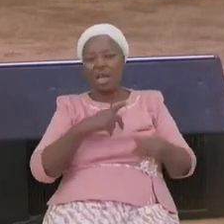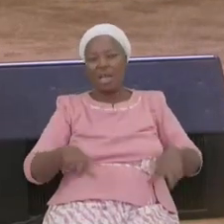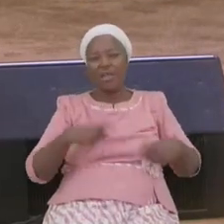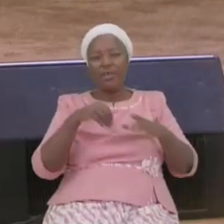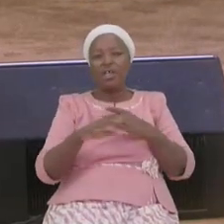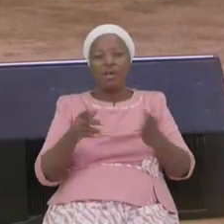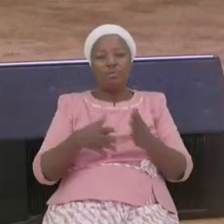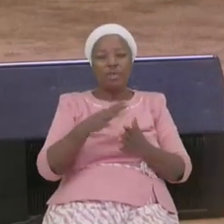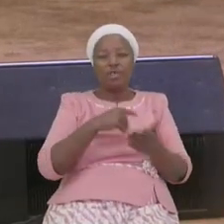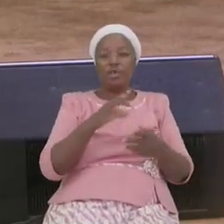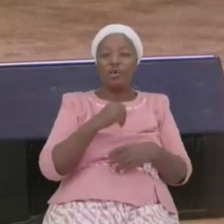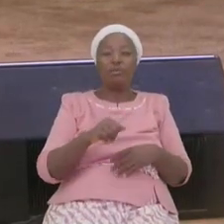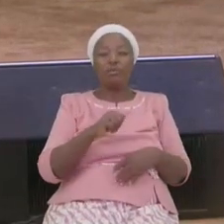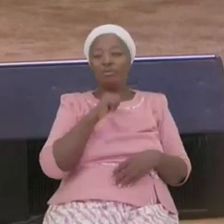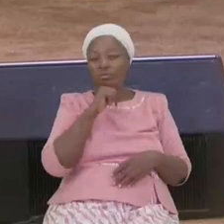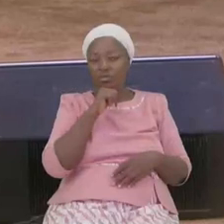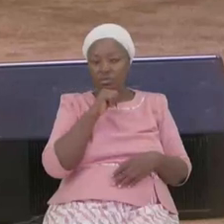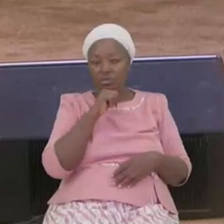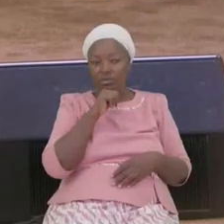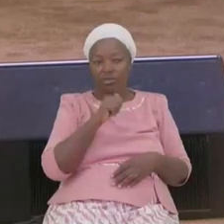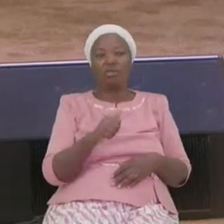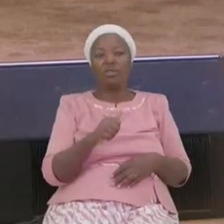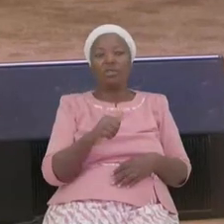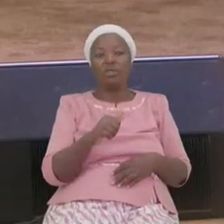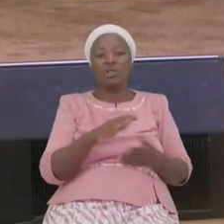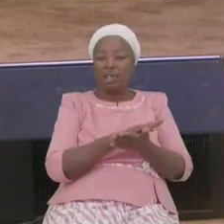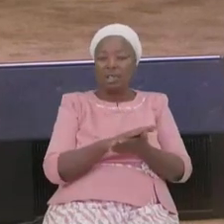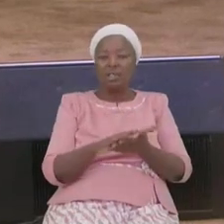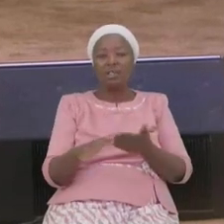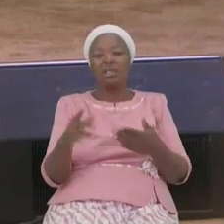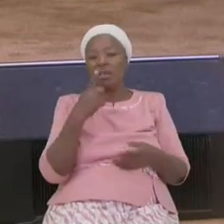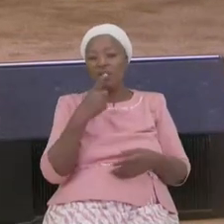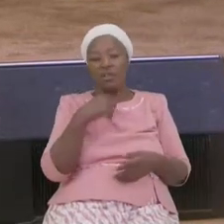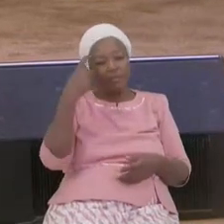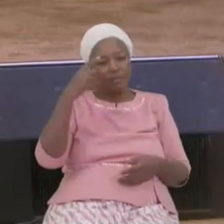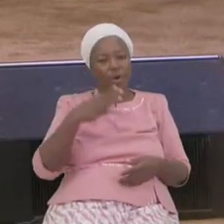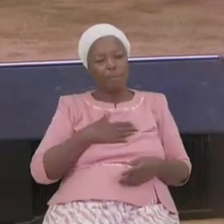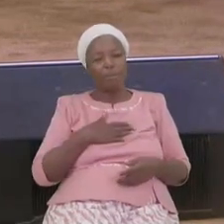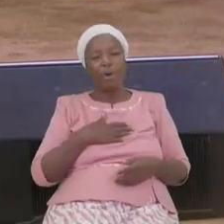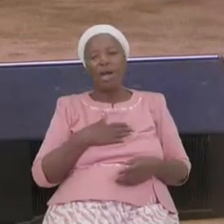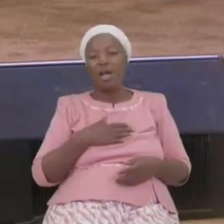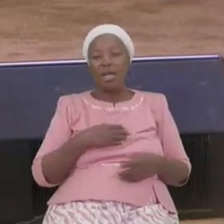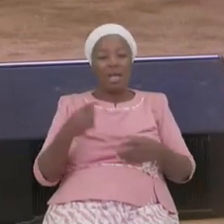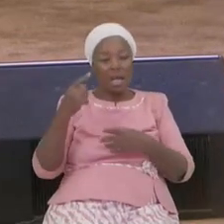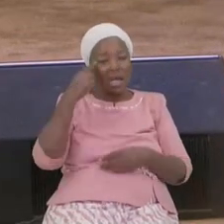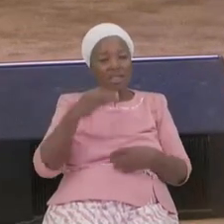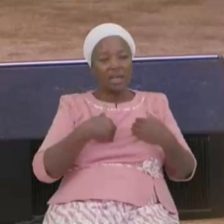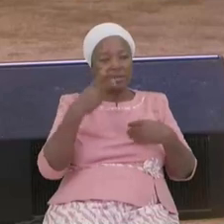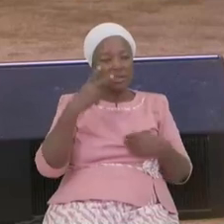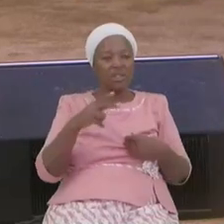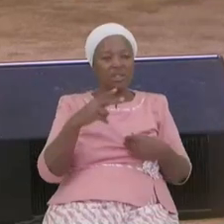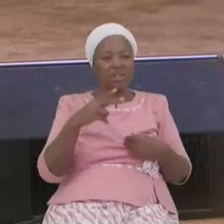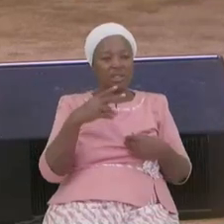au milieu d'un peuple dont les lèvres sont impures. Et mes yeux ont vu le roi, l'Éternel des armées. Verset 6